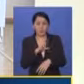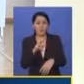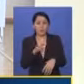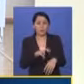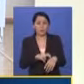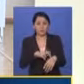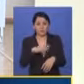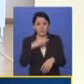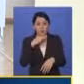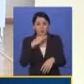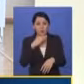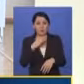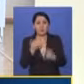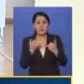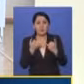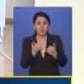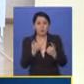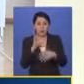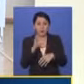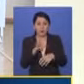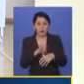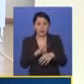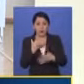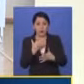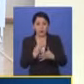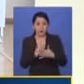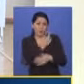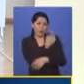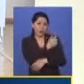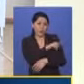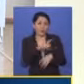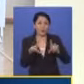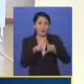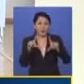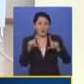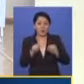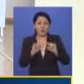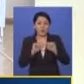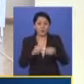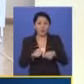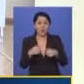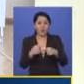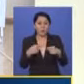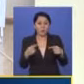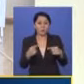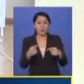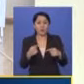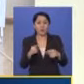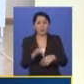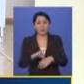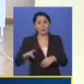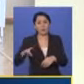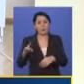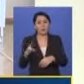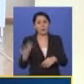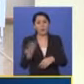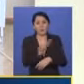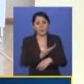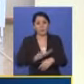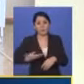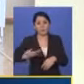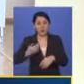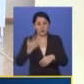көп жүк түсетін. Ал қазір ол науқастарды біз өз ауруханаға ханамызда қабылдай алатын мүмкіндік бар. Басқа жақын орналасқан аудан тұрғындары да біздің